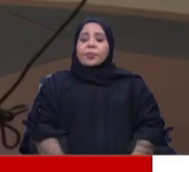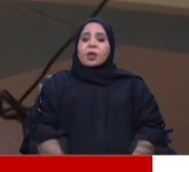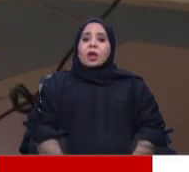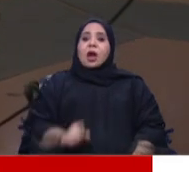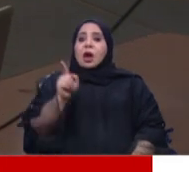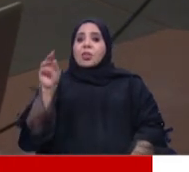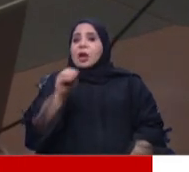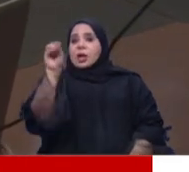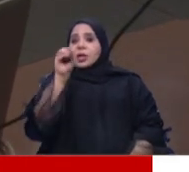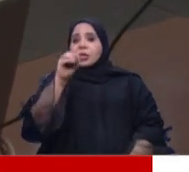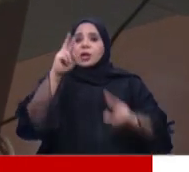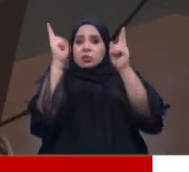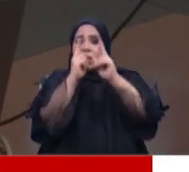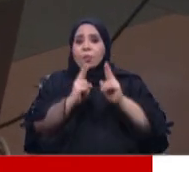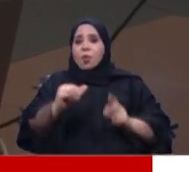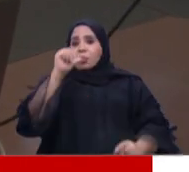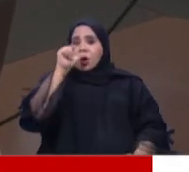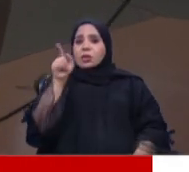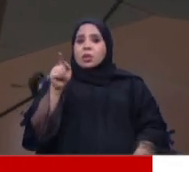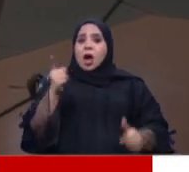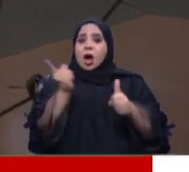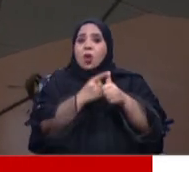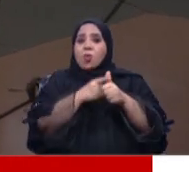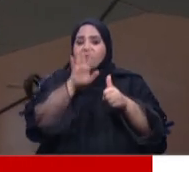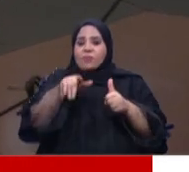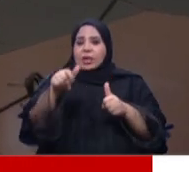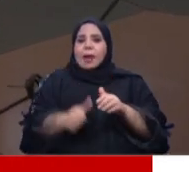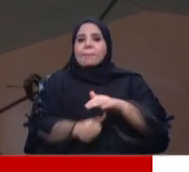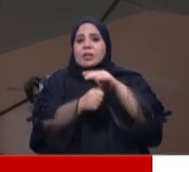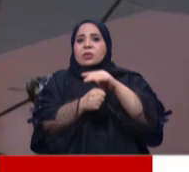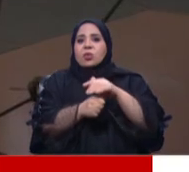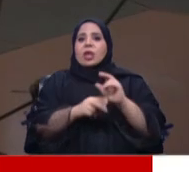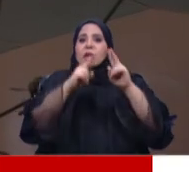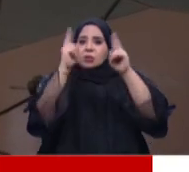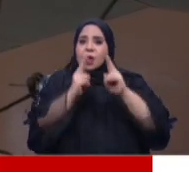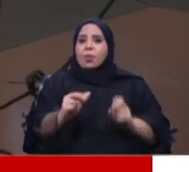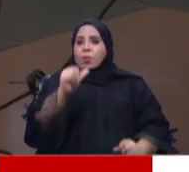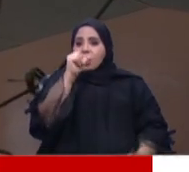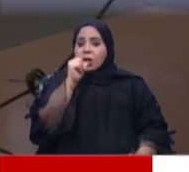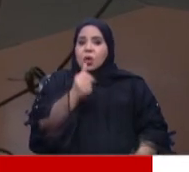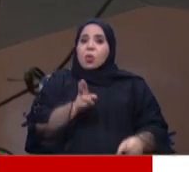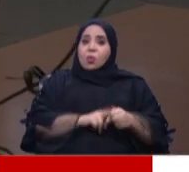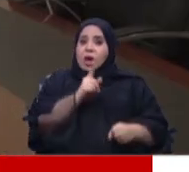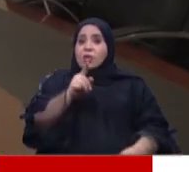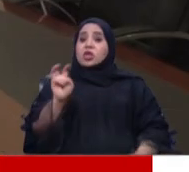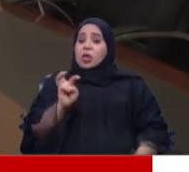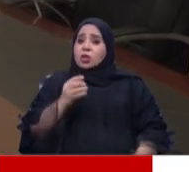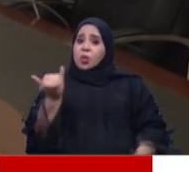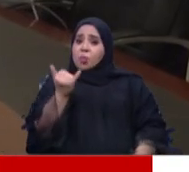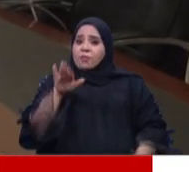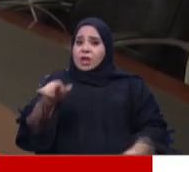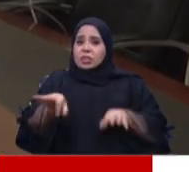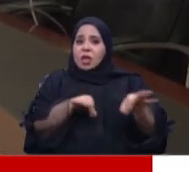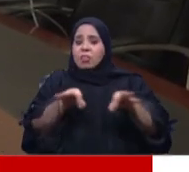وتعتبر هيئة الكهرباء والماء المتمثلة في إدارة ترشيد استهلاك الكهرباء والماء الشريك الأساسي في تنظيم